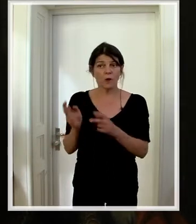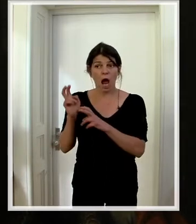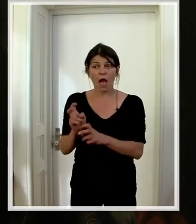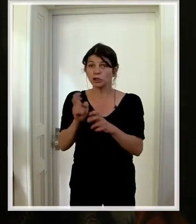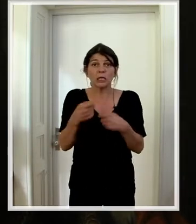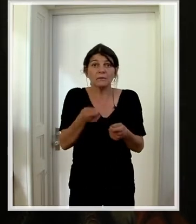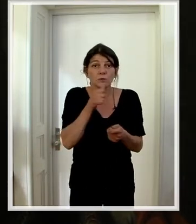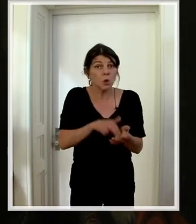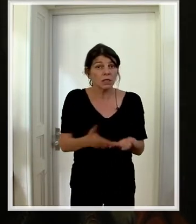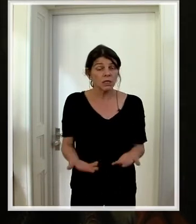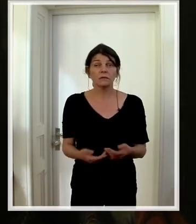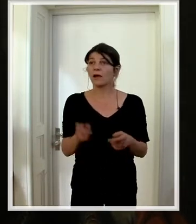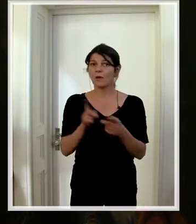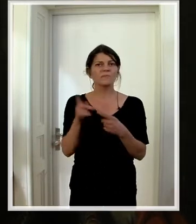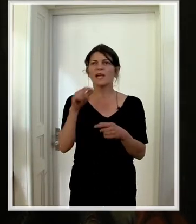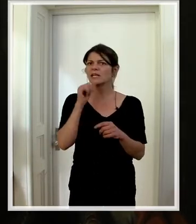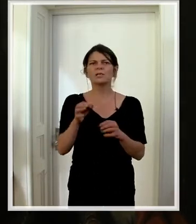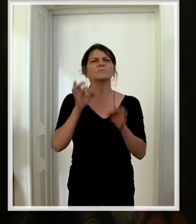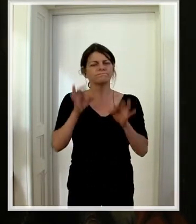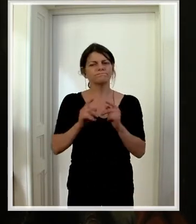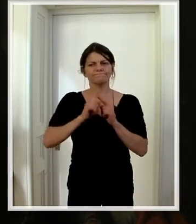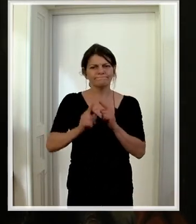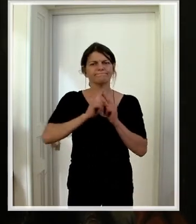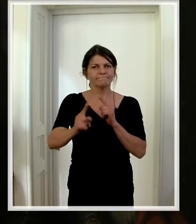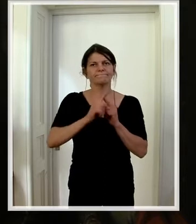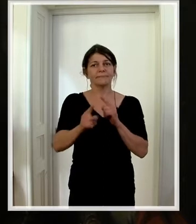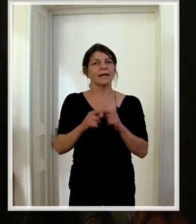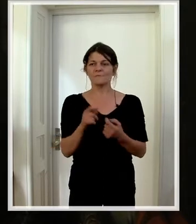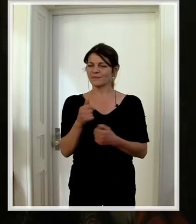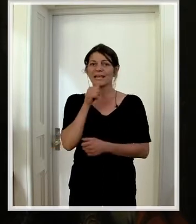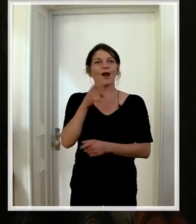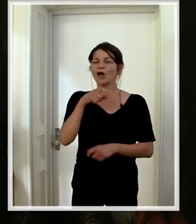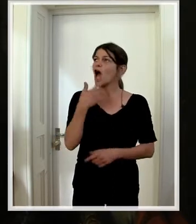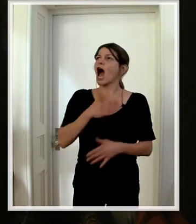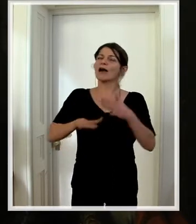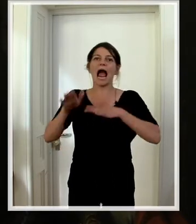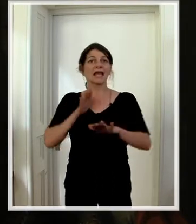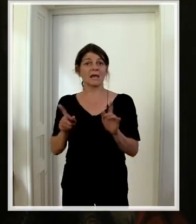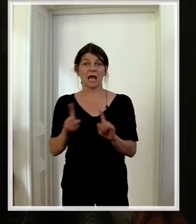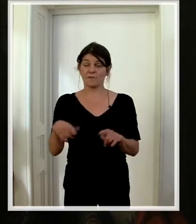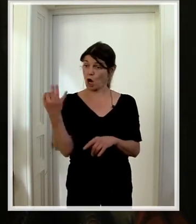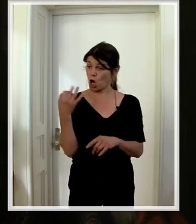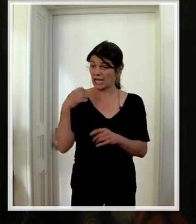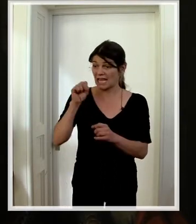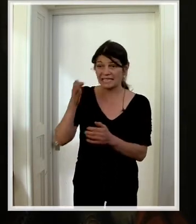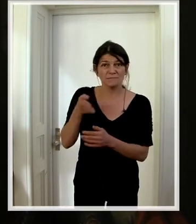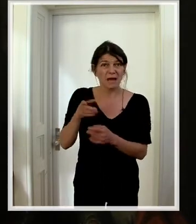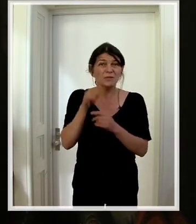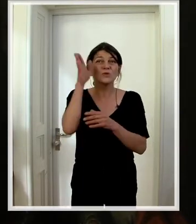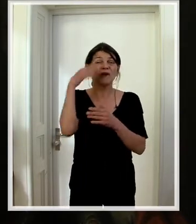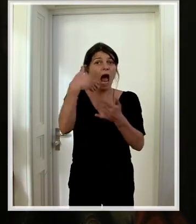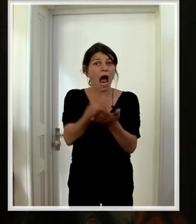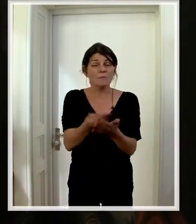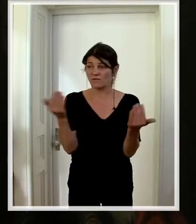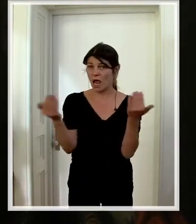noch gerne gibt. Und es ist nicht vertaktet, es ist nicht attraktiv. Also die heutige S-Bahn mit einem zukünftigen Angebot zu vergleichen, ist